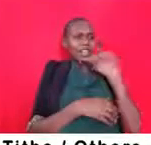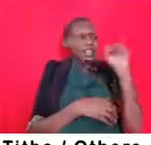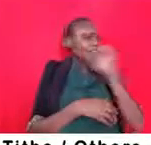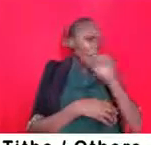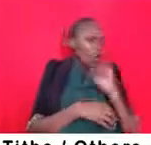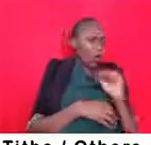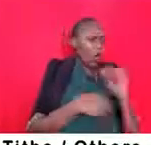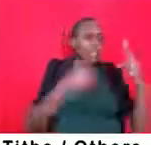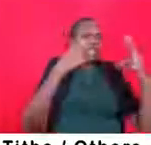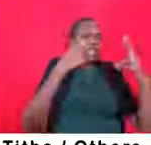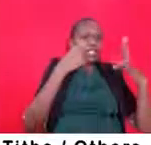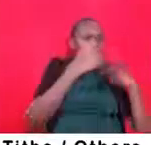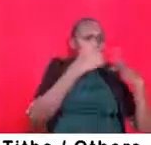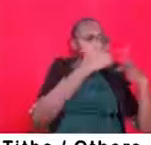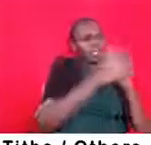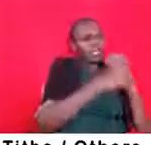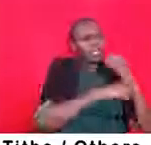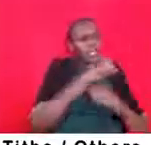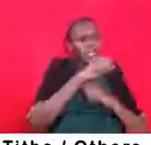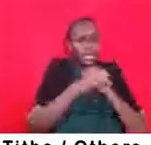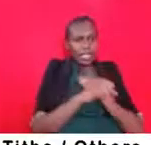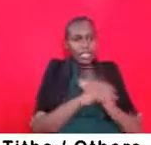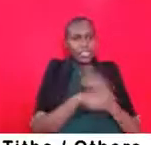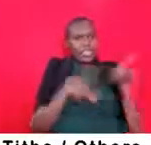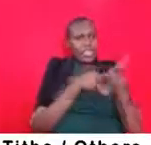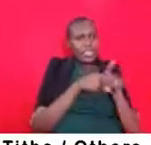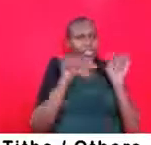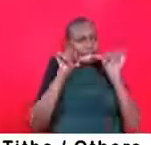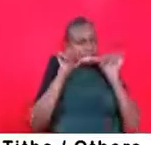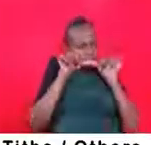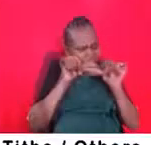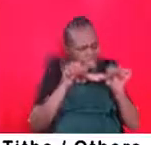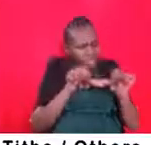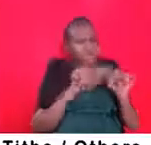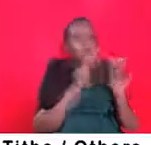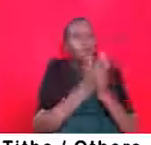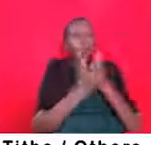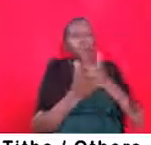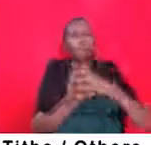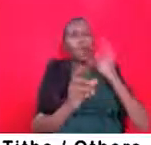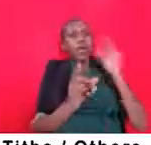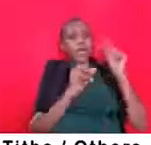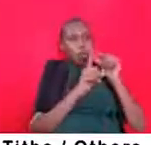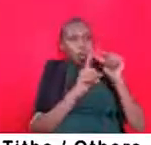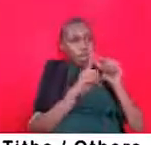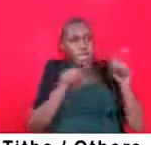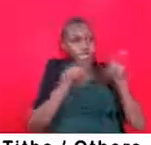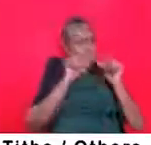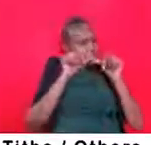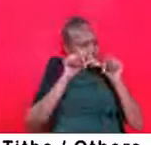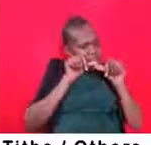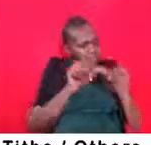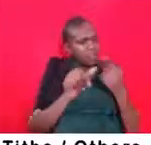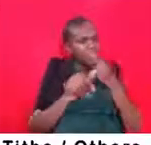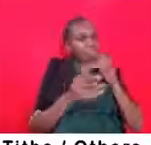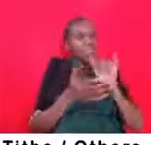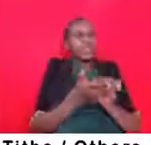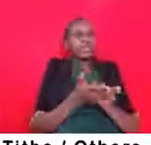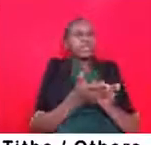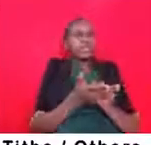miaka 99 na bado ameshikilia neno langu. Bado yeye amesema ya